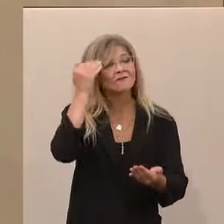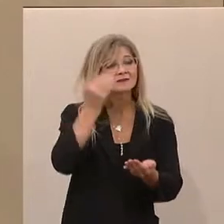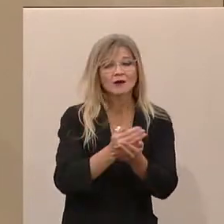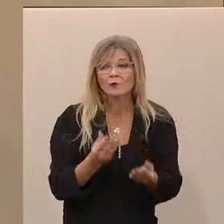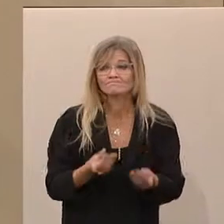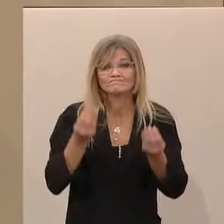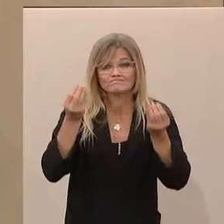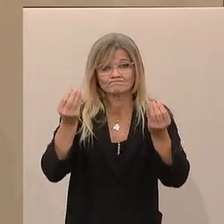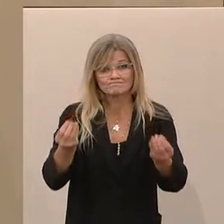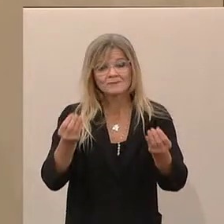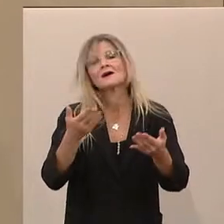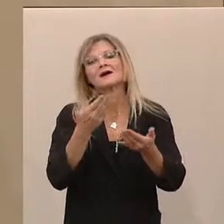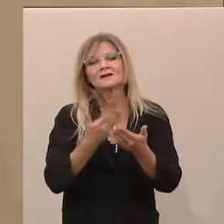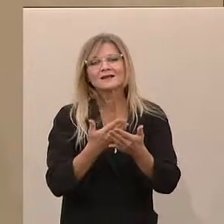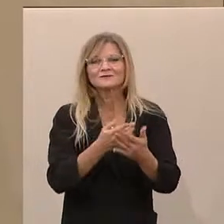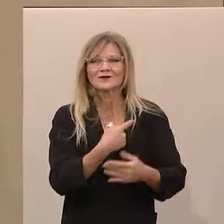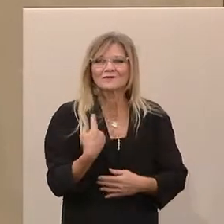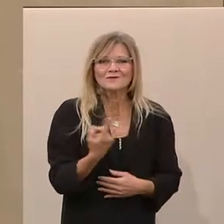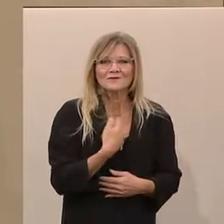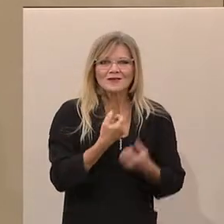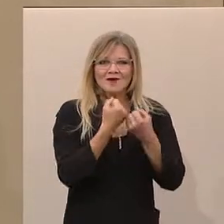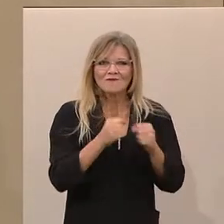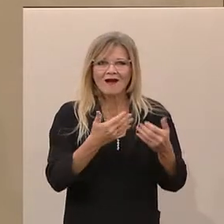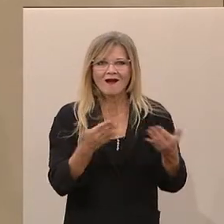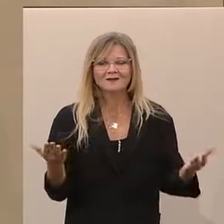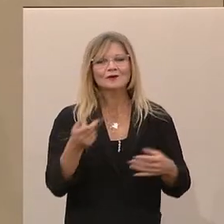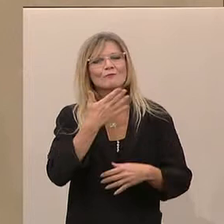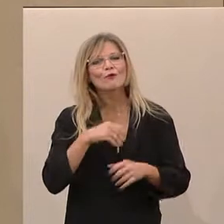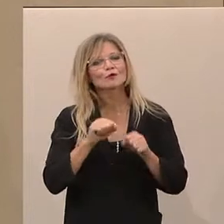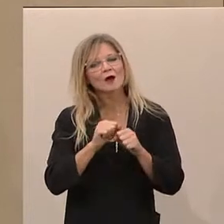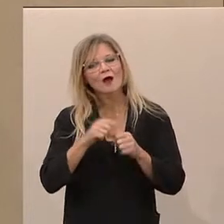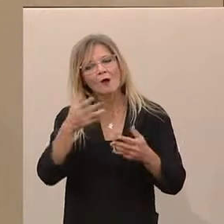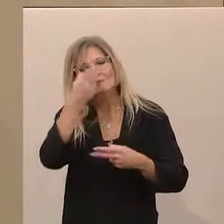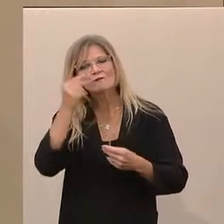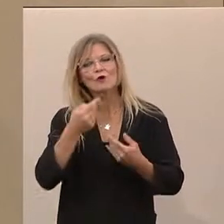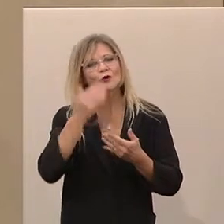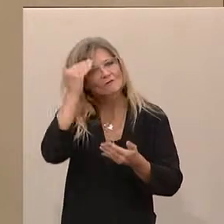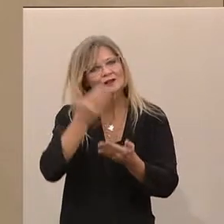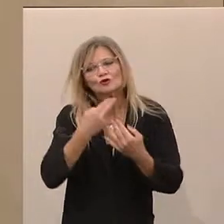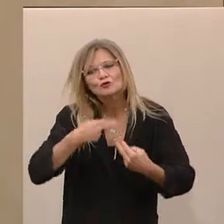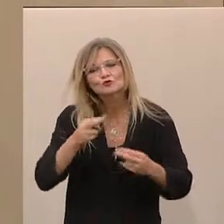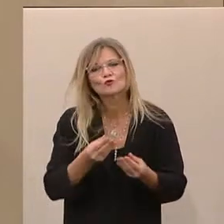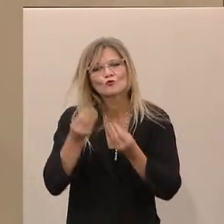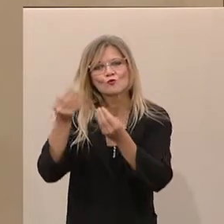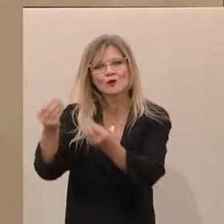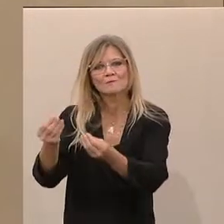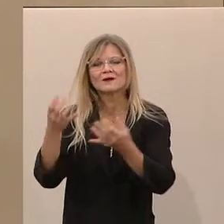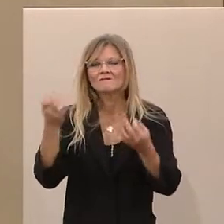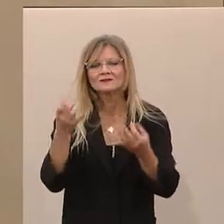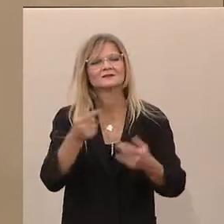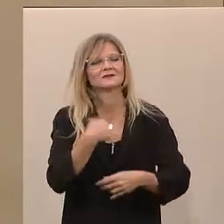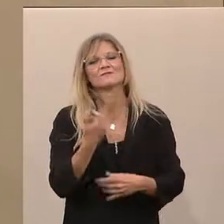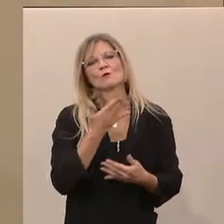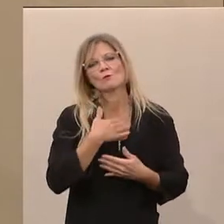hat, so wollen wir Freiheitlichen aber auch der Bevölkerung Vertrauen zurückgeben, indem wir die direkte Demokratie weiter ausbauen